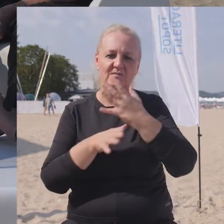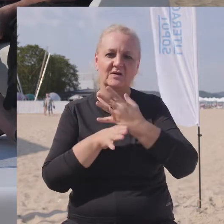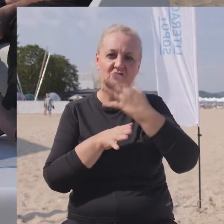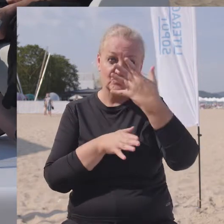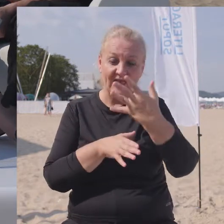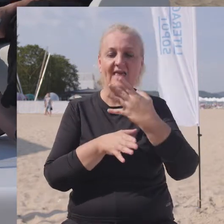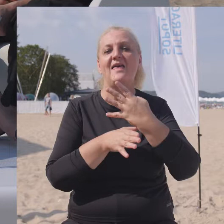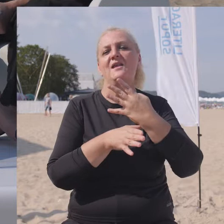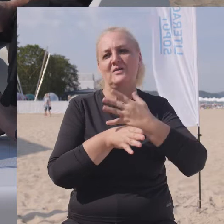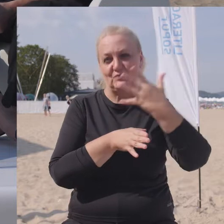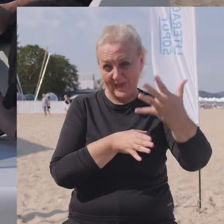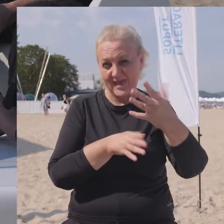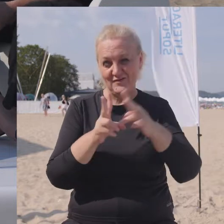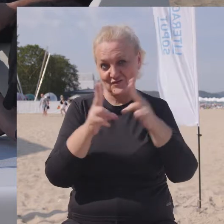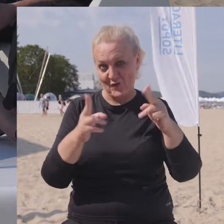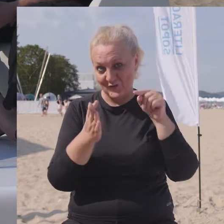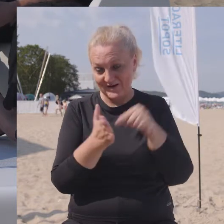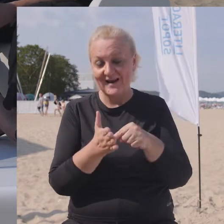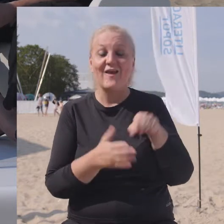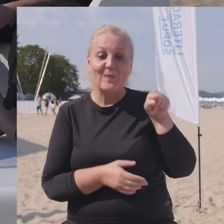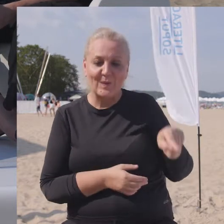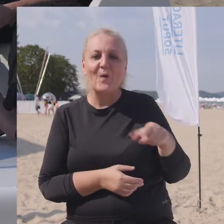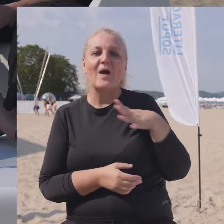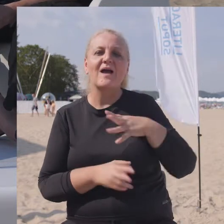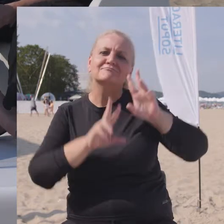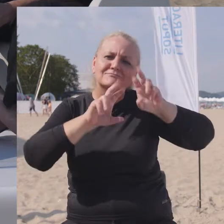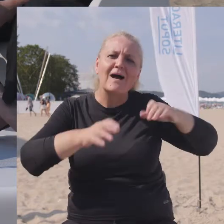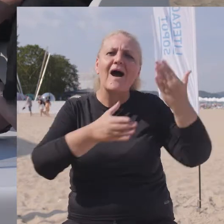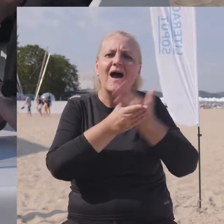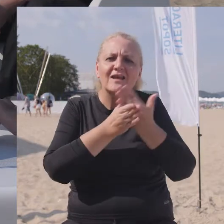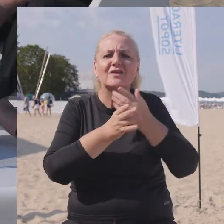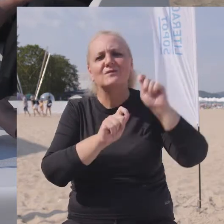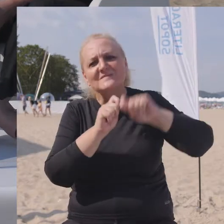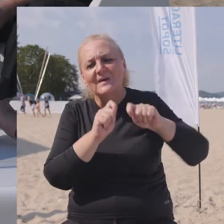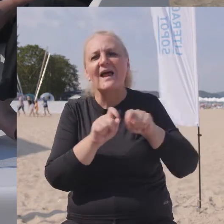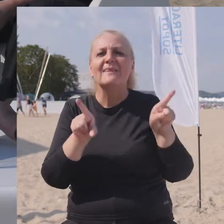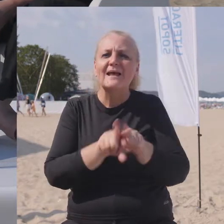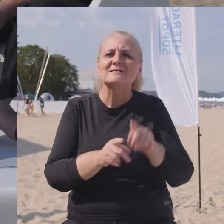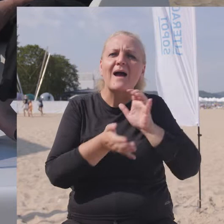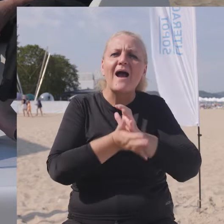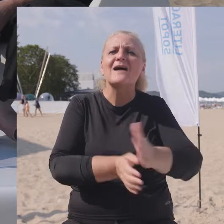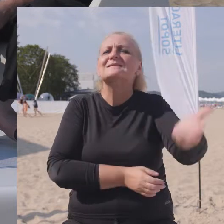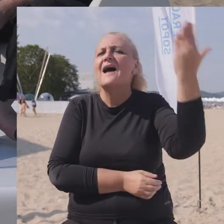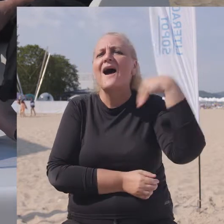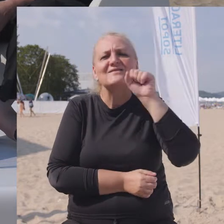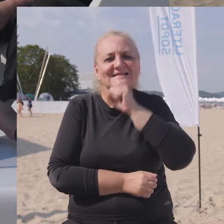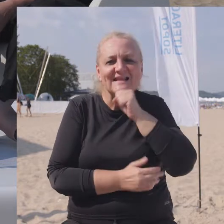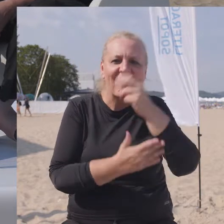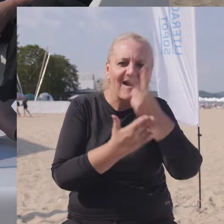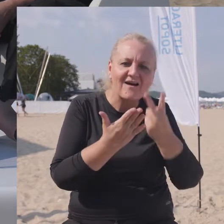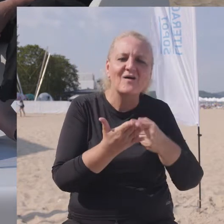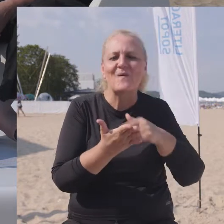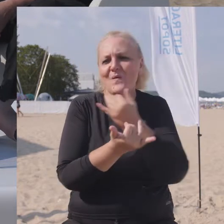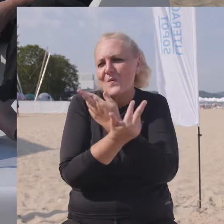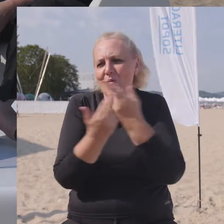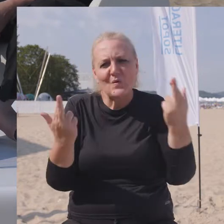1954-55, więc można powiedzieć, że przekopywanie się przez archiwa, ale również gazety z tamtych czasów czy inne